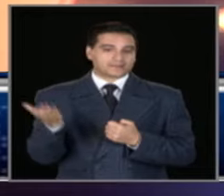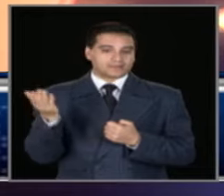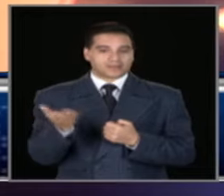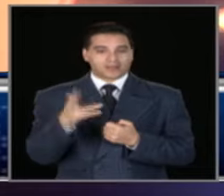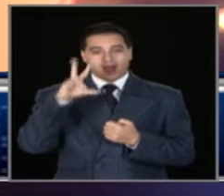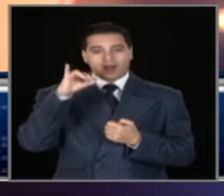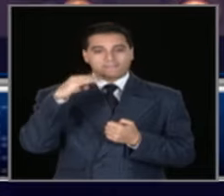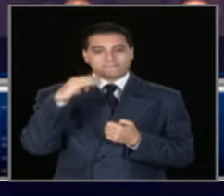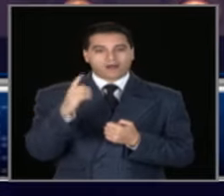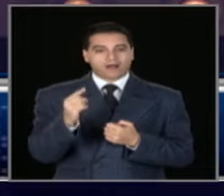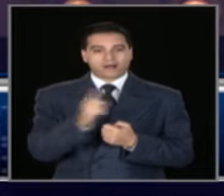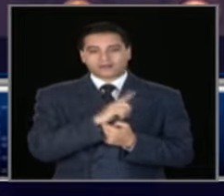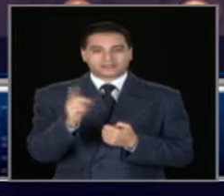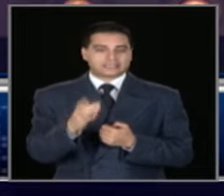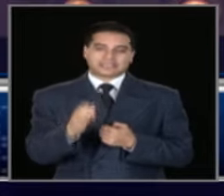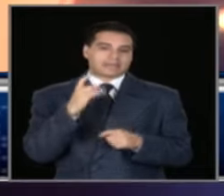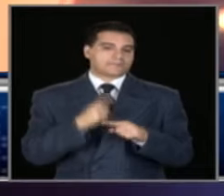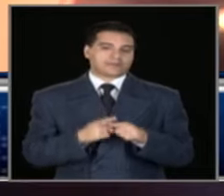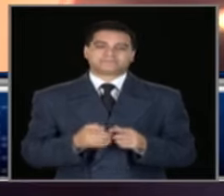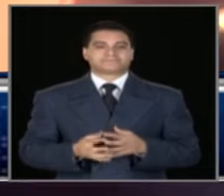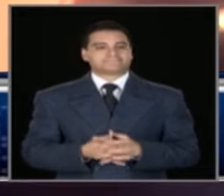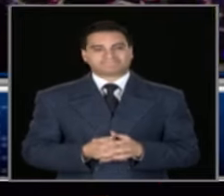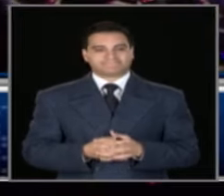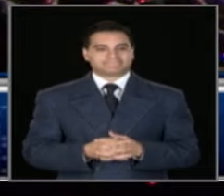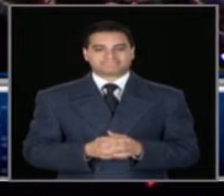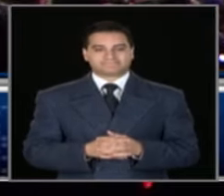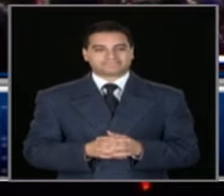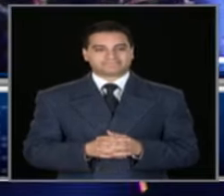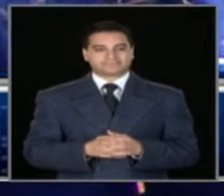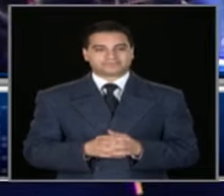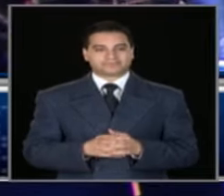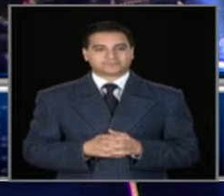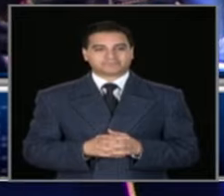المجر. المجر إجابة خاطئة.